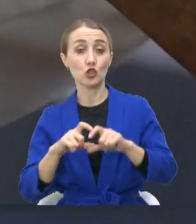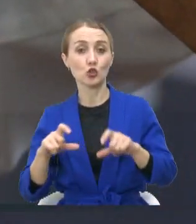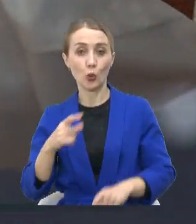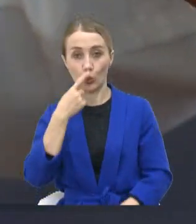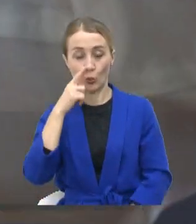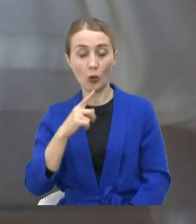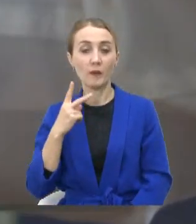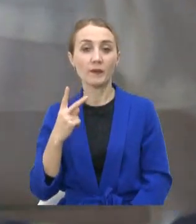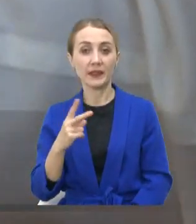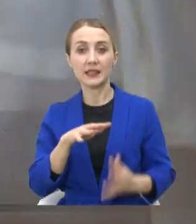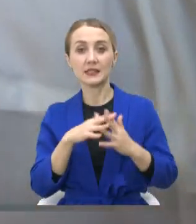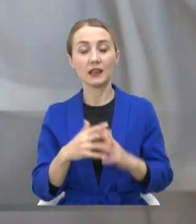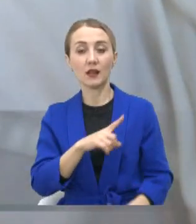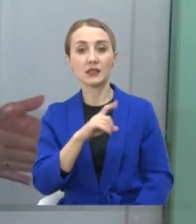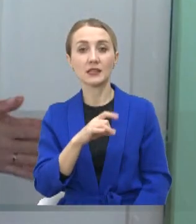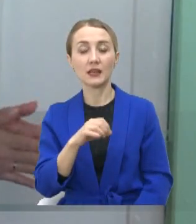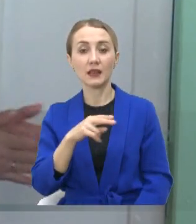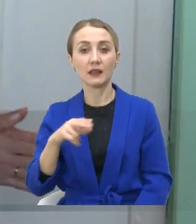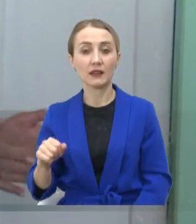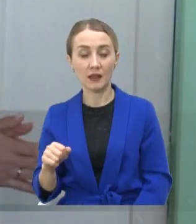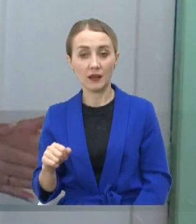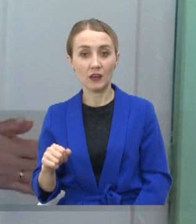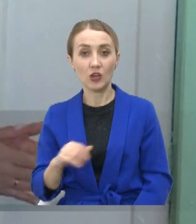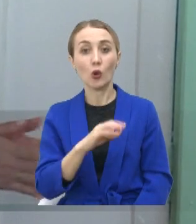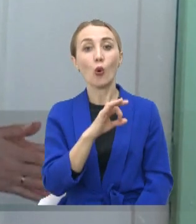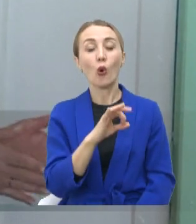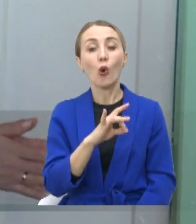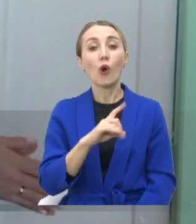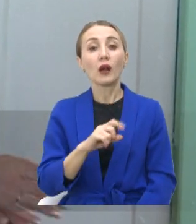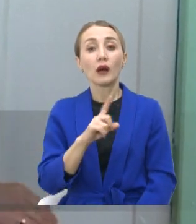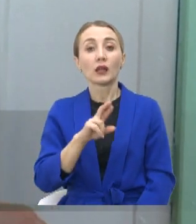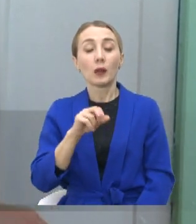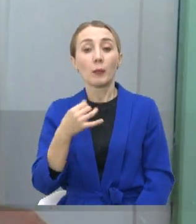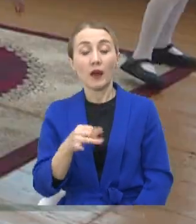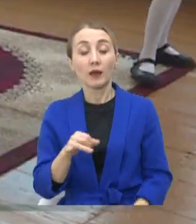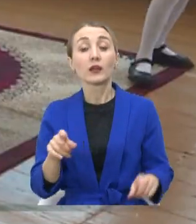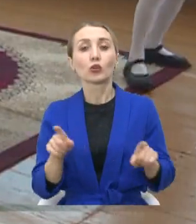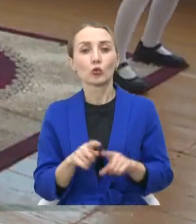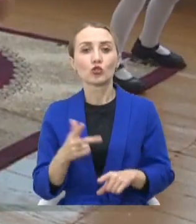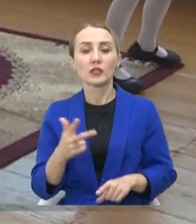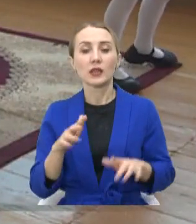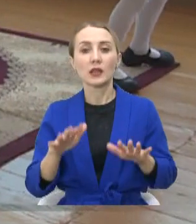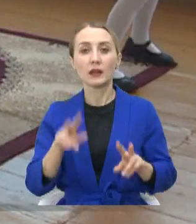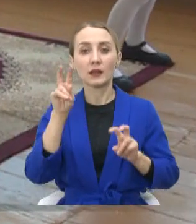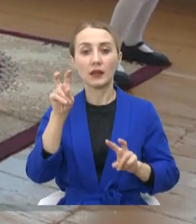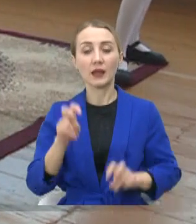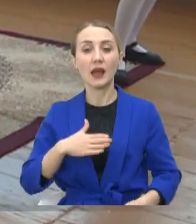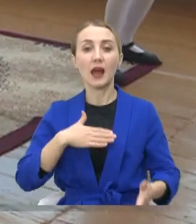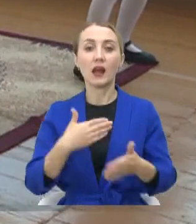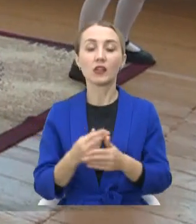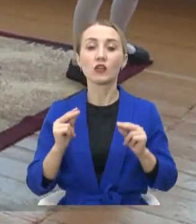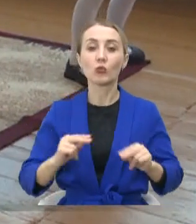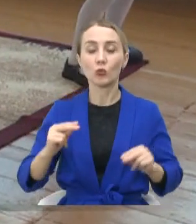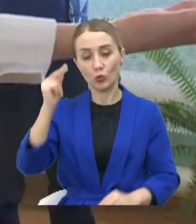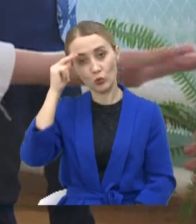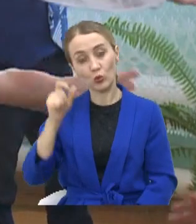2 села Зеринда, а также Женерке Уразбай из школы села Дунгулагаш. По номинациям активные педагоги, учащиеся,